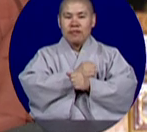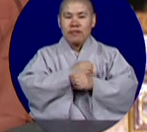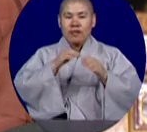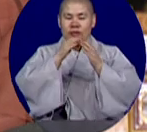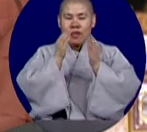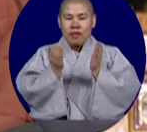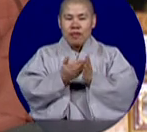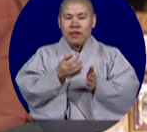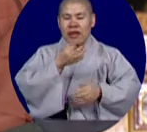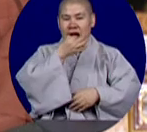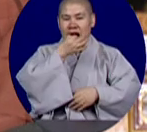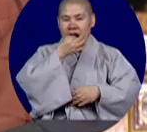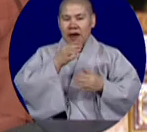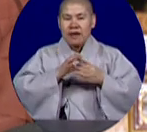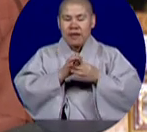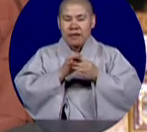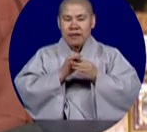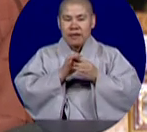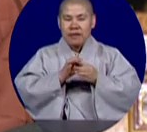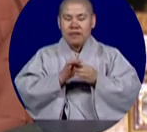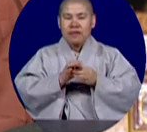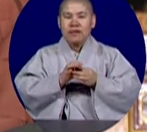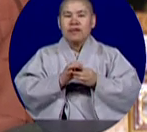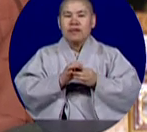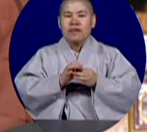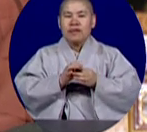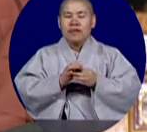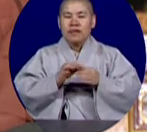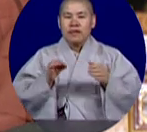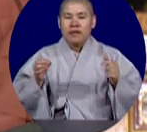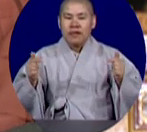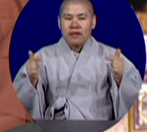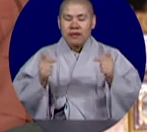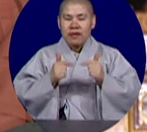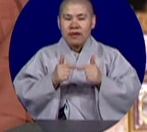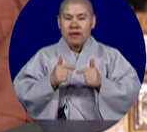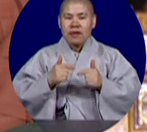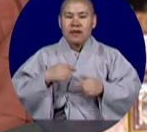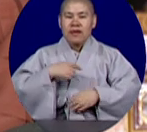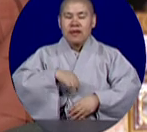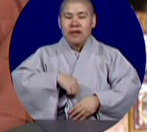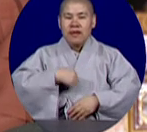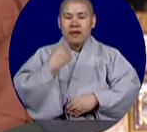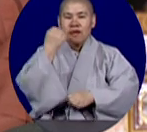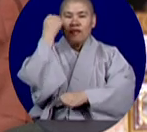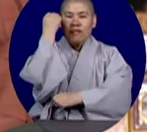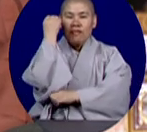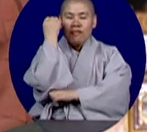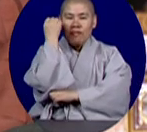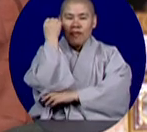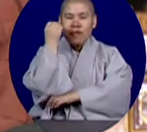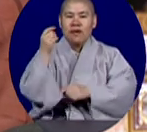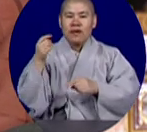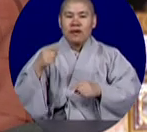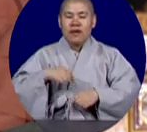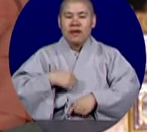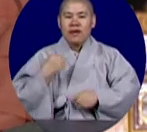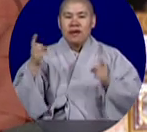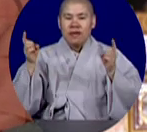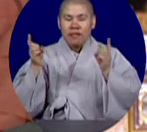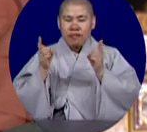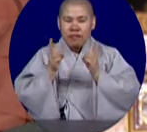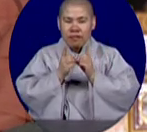모든 탐욕의 속박으로부터 벗어날 뿐 아니라 자기 본래의 그 자기를 만나서